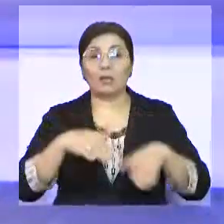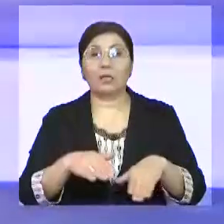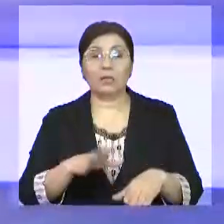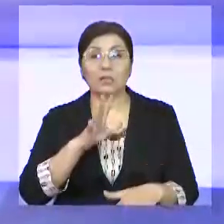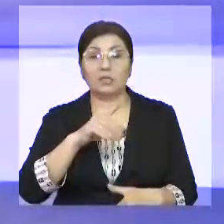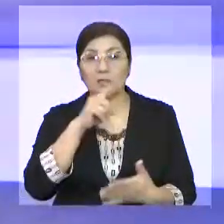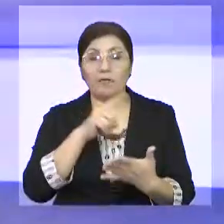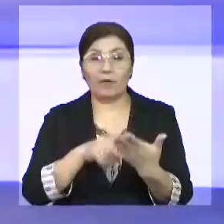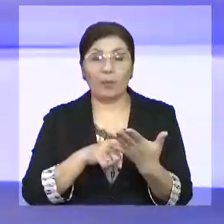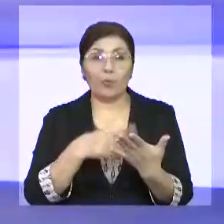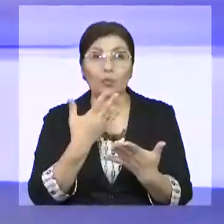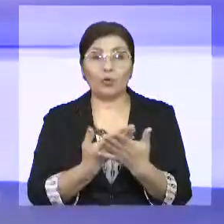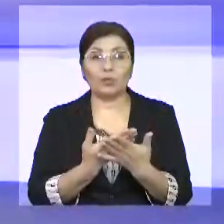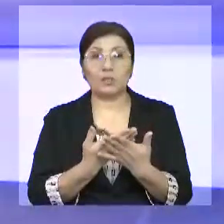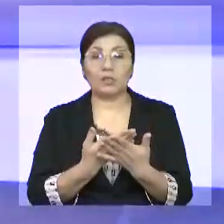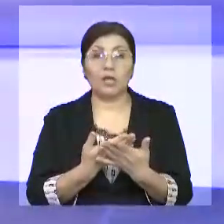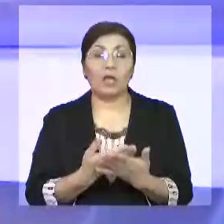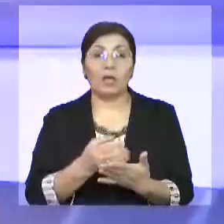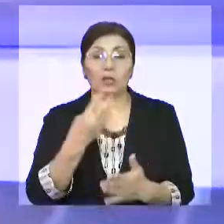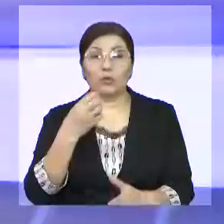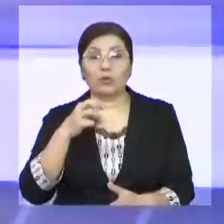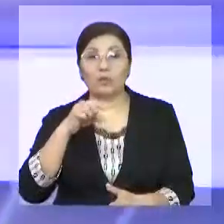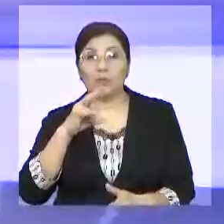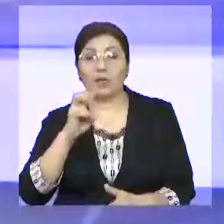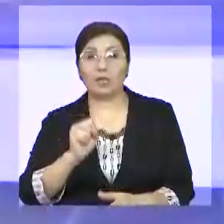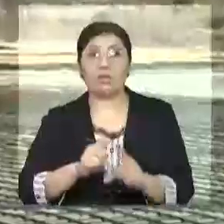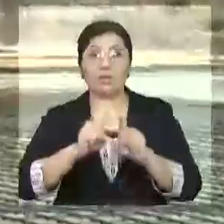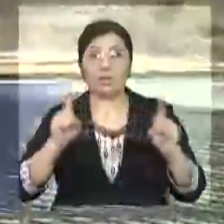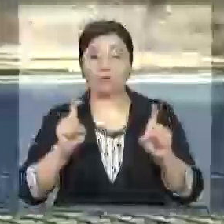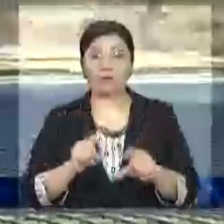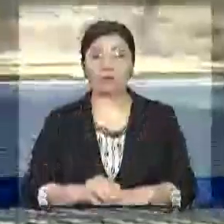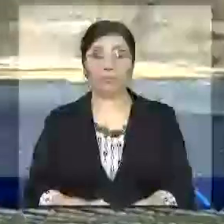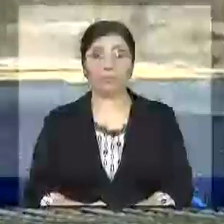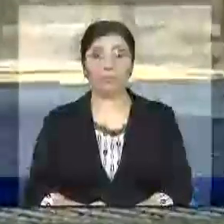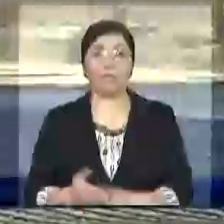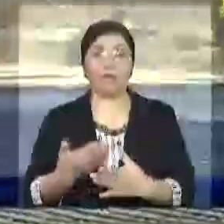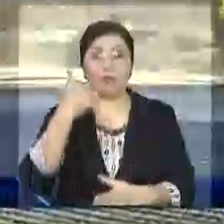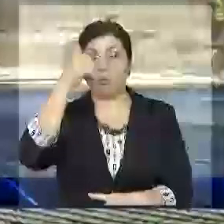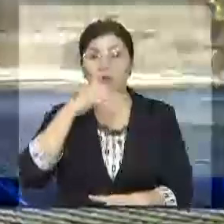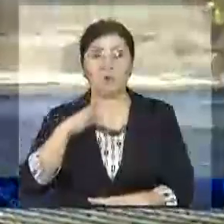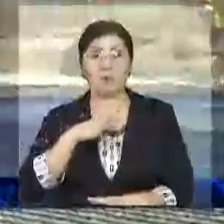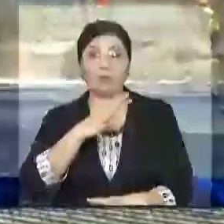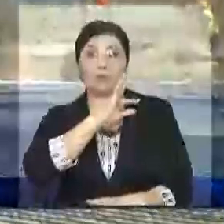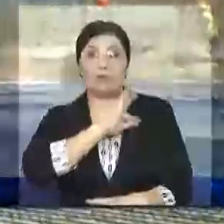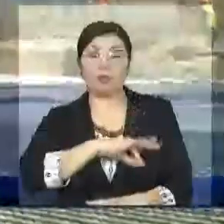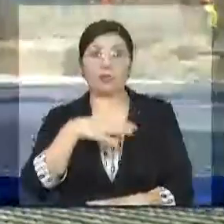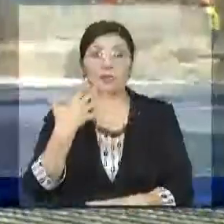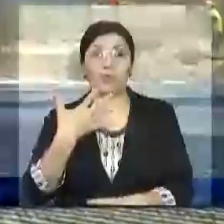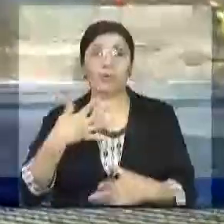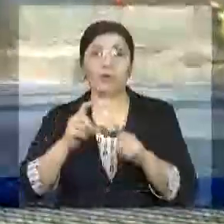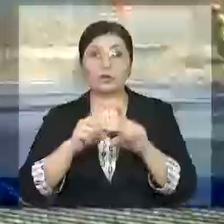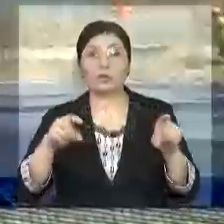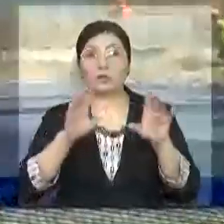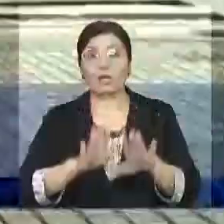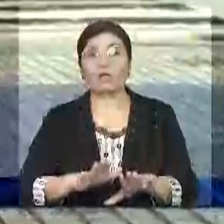дефицита ученических мест и проблемы аварийных школ. В прошлом году было введено в эксплуатацию 5 школ.